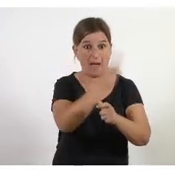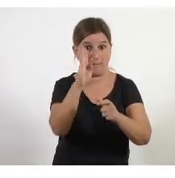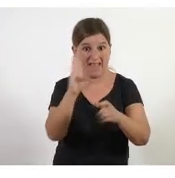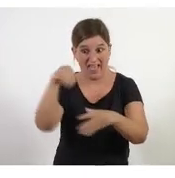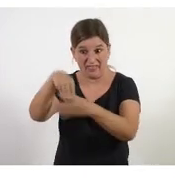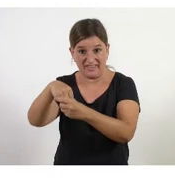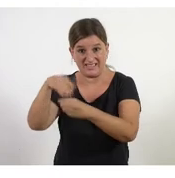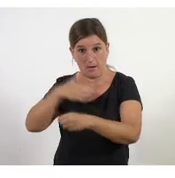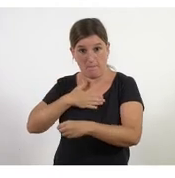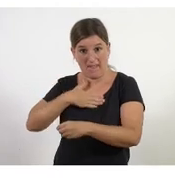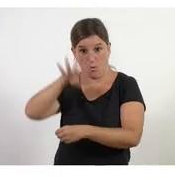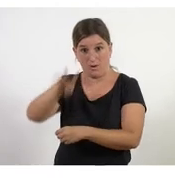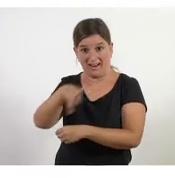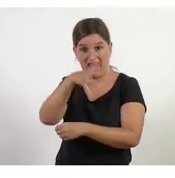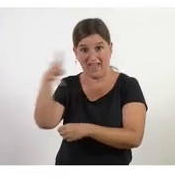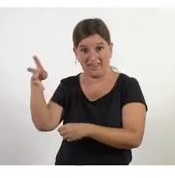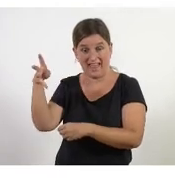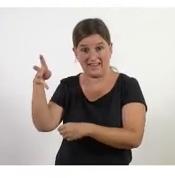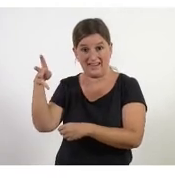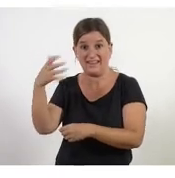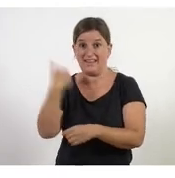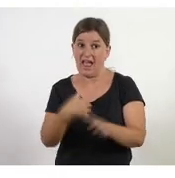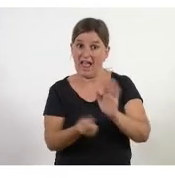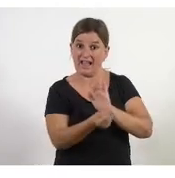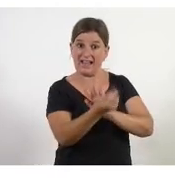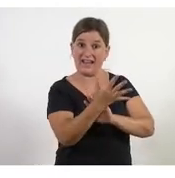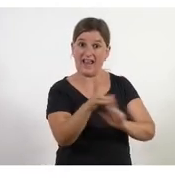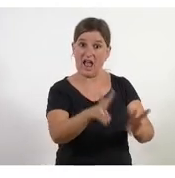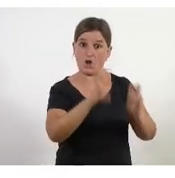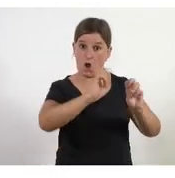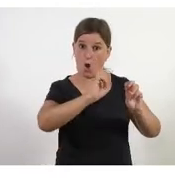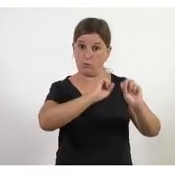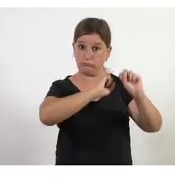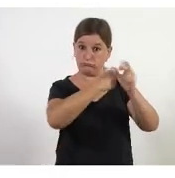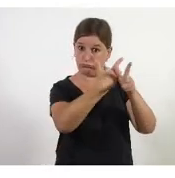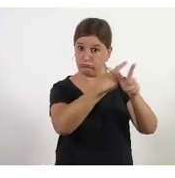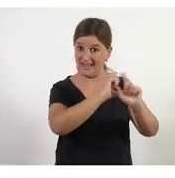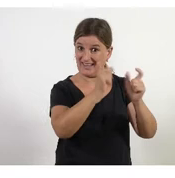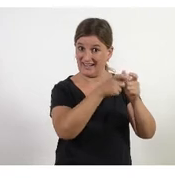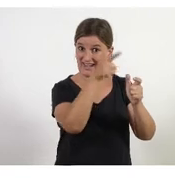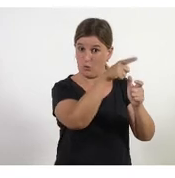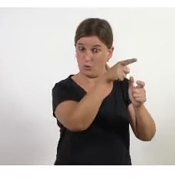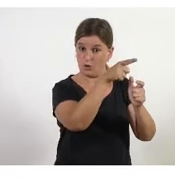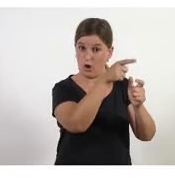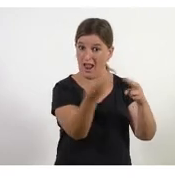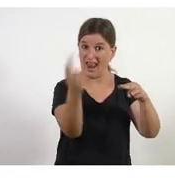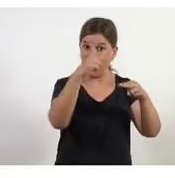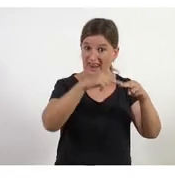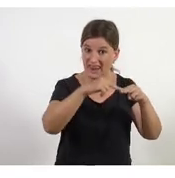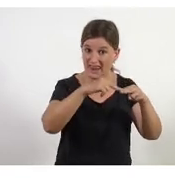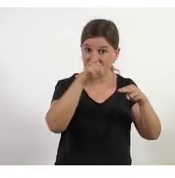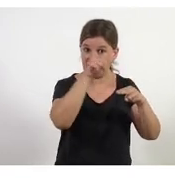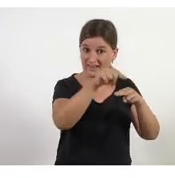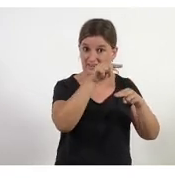teu calendari, quan estem creant un nou esdeveniment, l'accés al link de l'aplicació